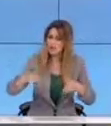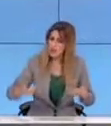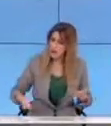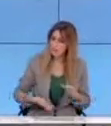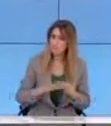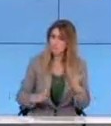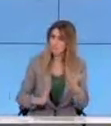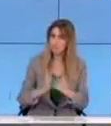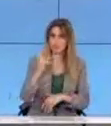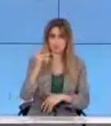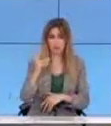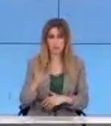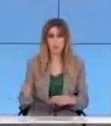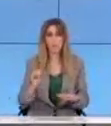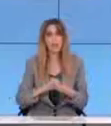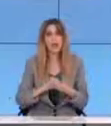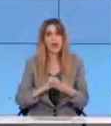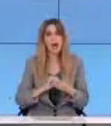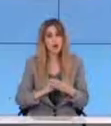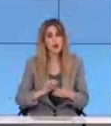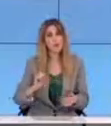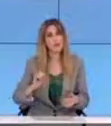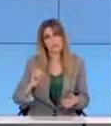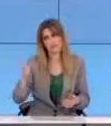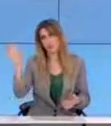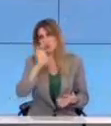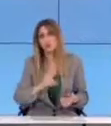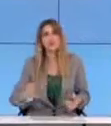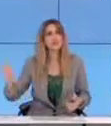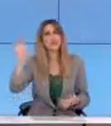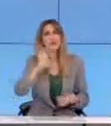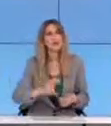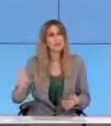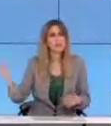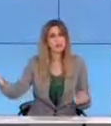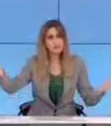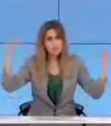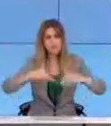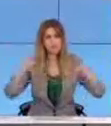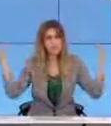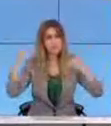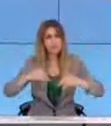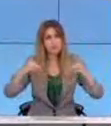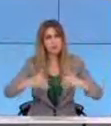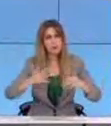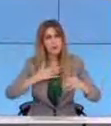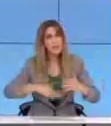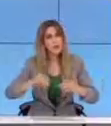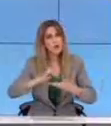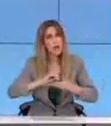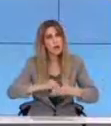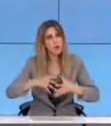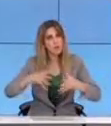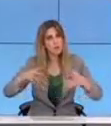άλλωστε αφορά σχεδόν τα 2/3 των αφίξεων από το εξωτερικό, υλοποιούμε ήδη το σχέδιό μας με την ανανέωση της σύμβασης